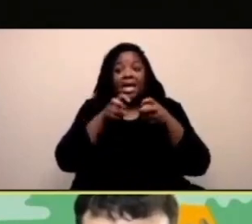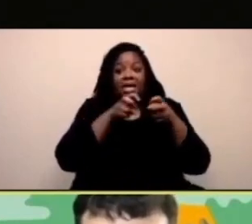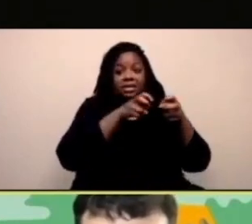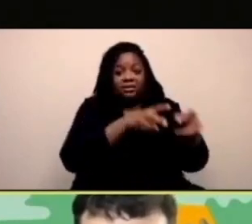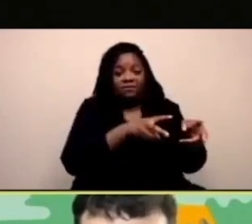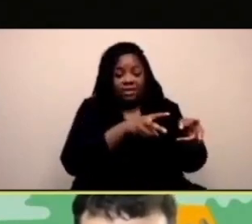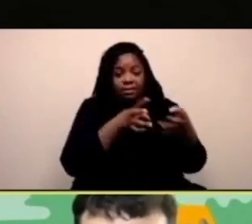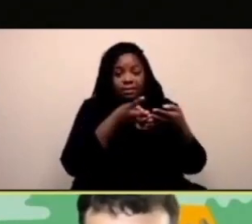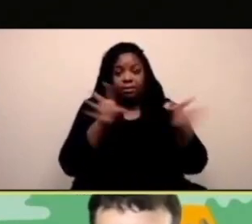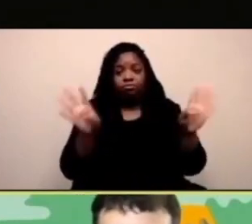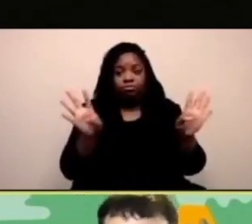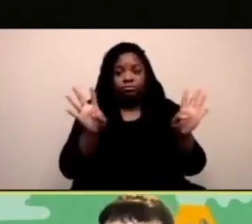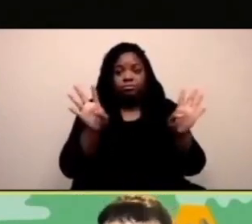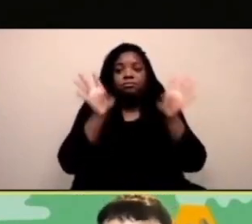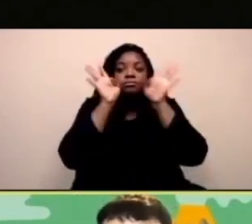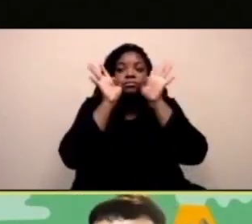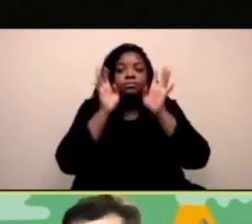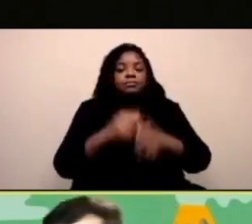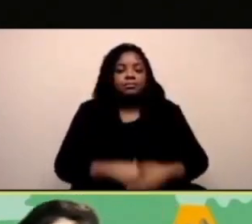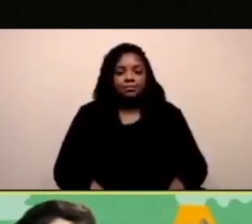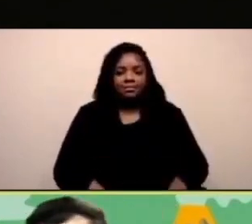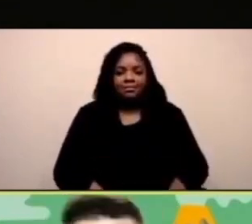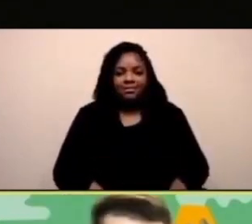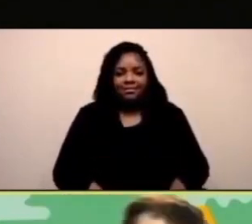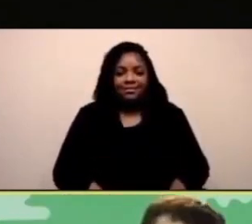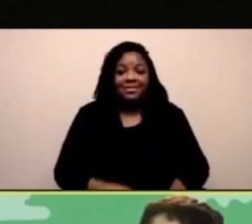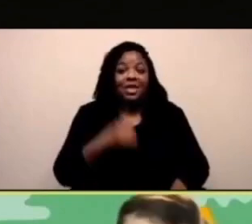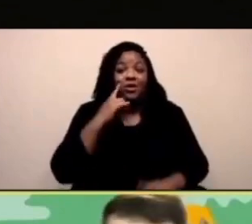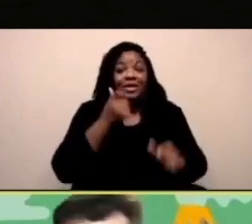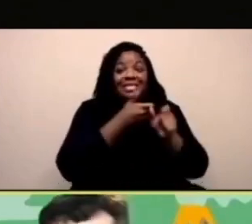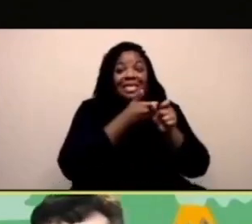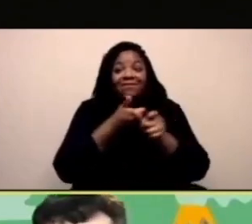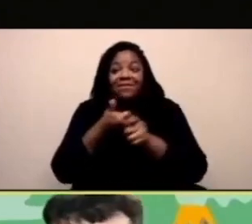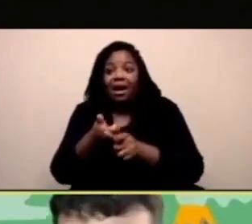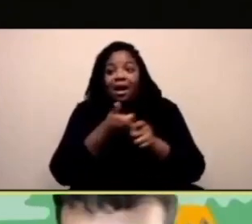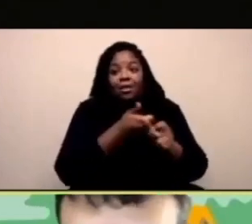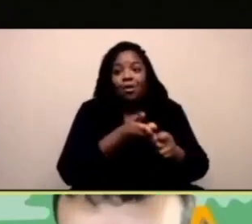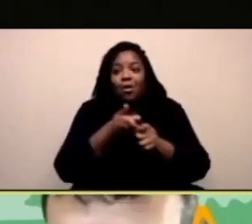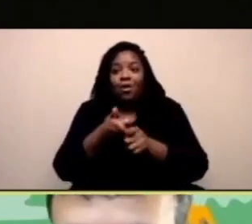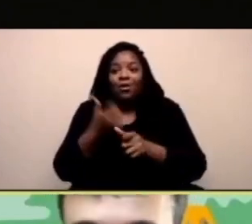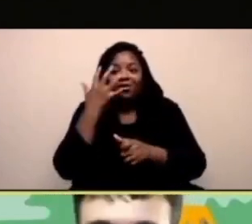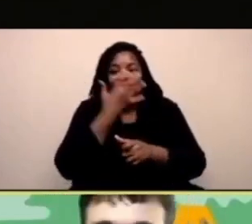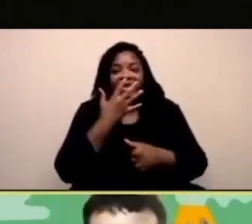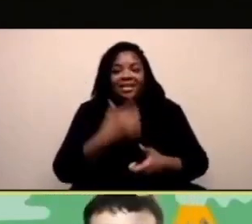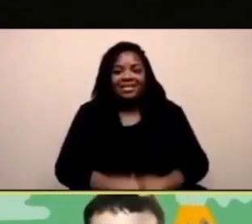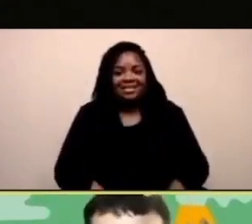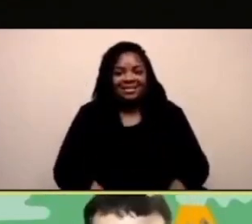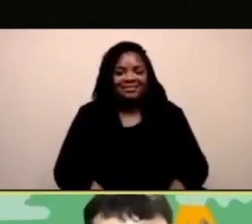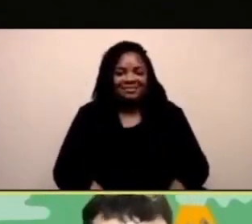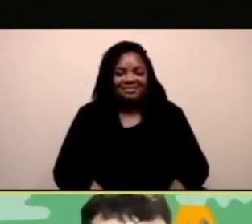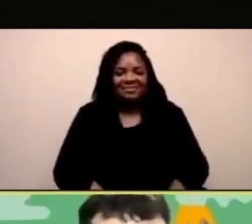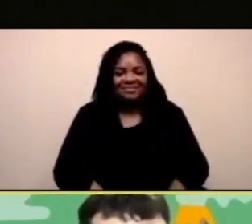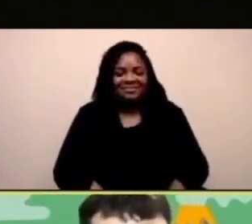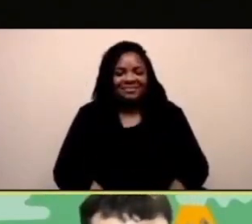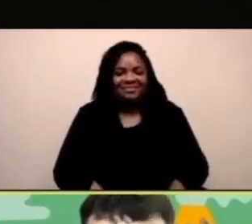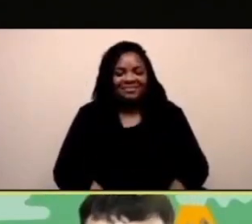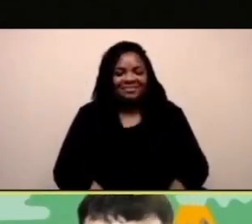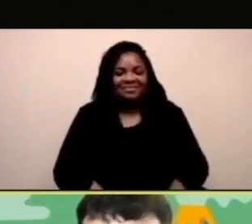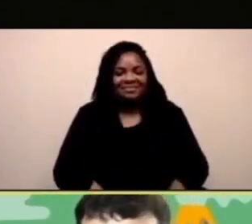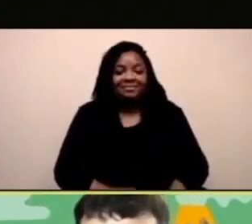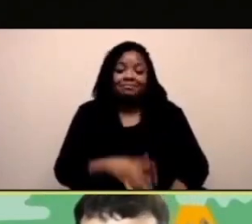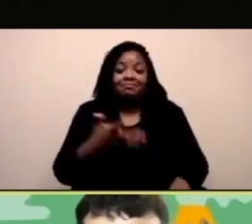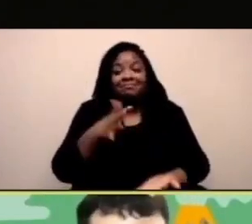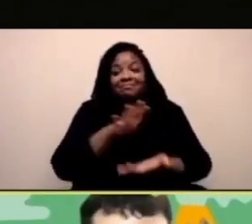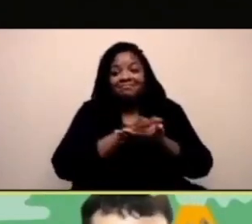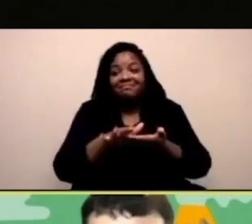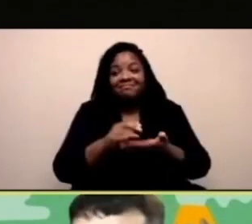貼り付け忘れましたコピーして貼り付けてでこちらであと左右の